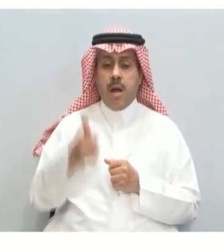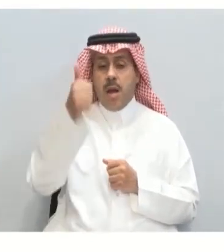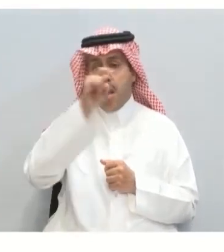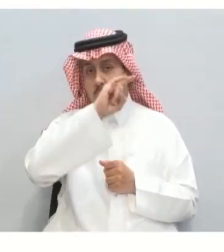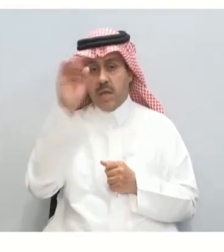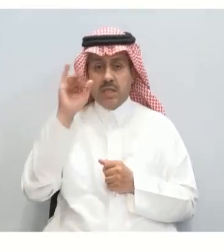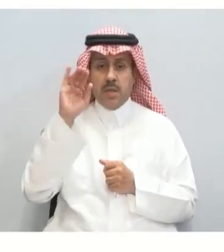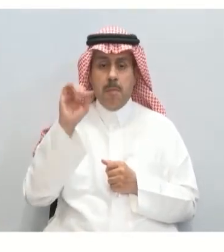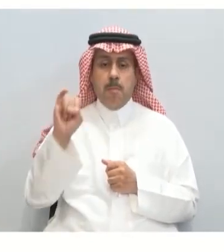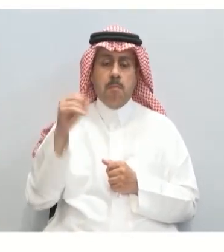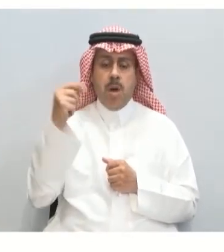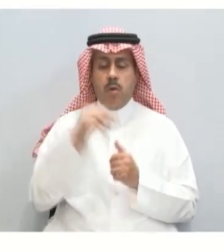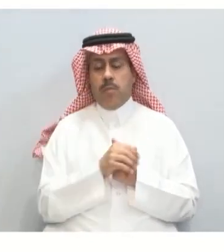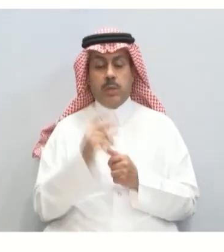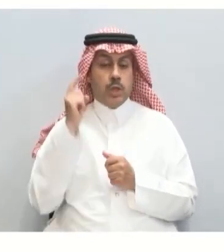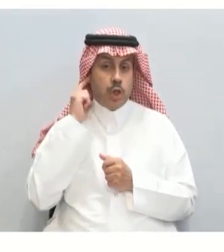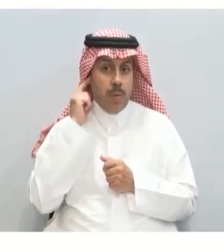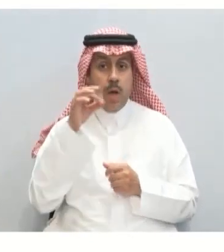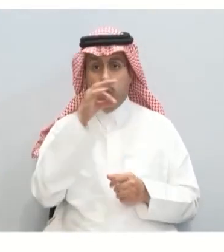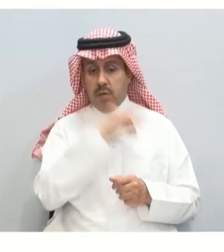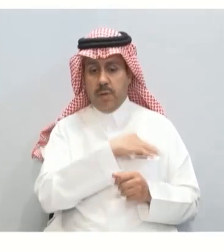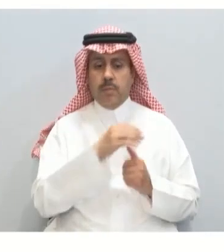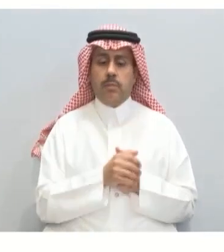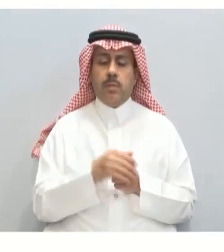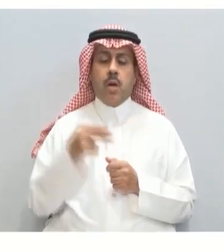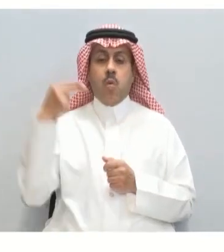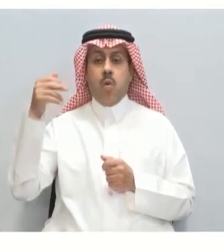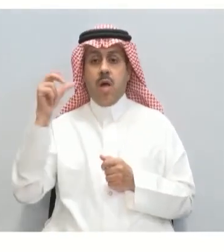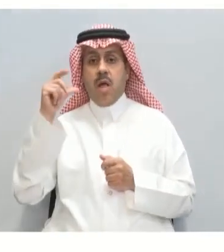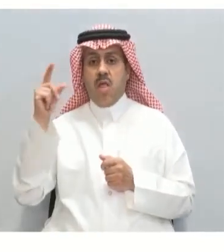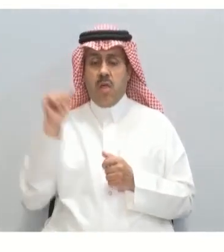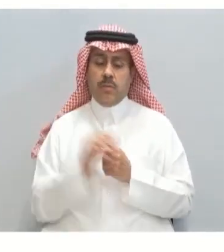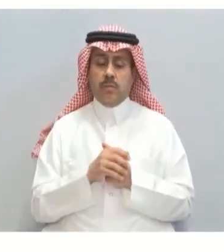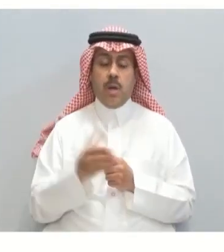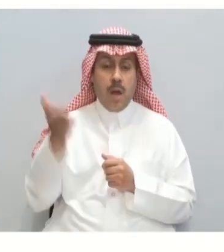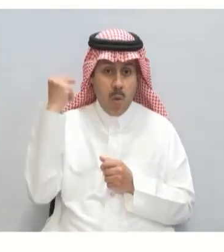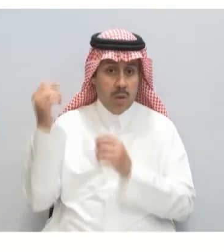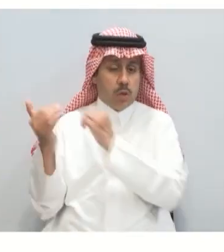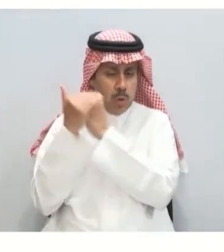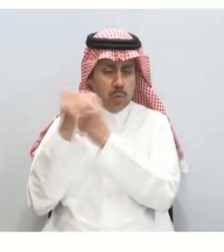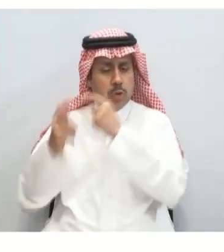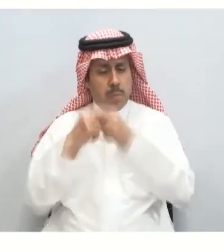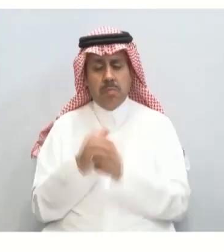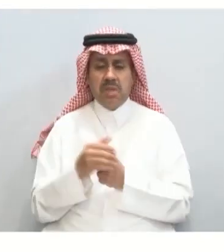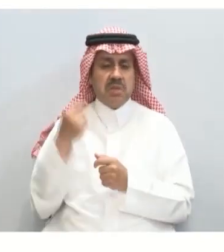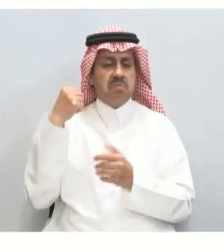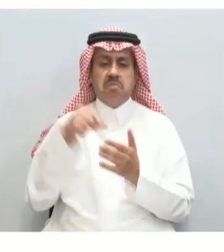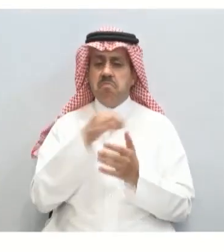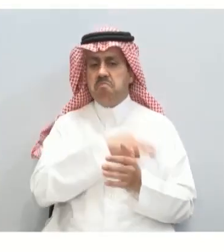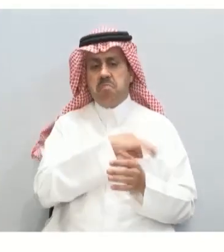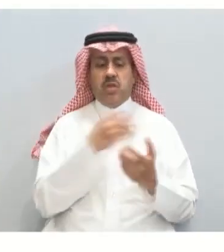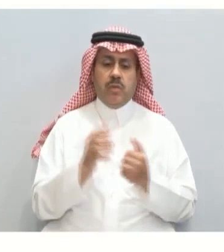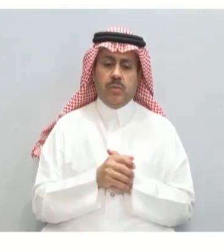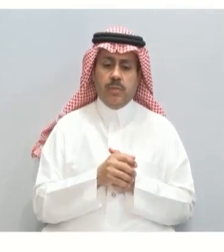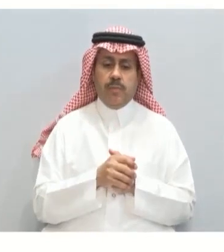الطلاب هو سماع الانتفاع والعظه لانهم كانوا يسمعون سماع الاله فاسمع